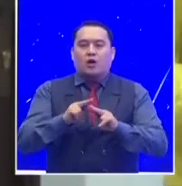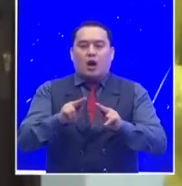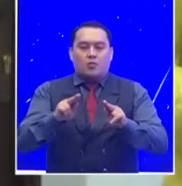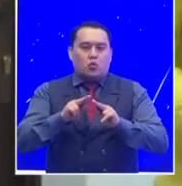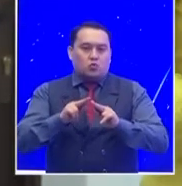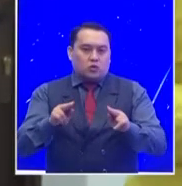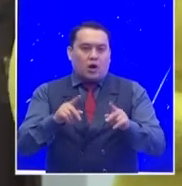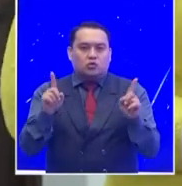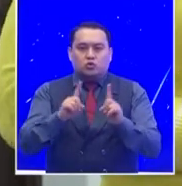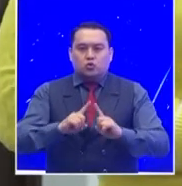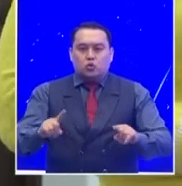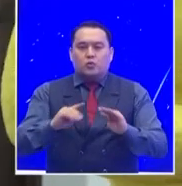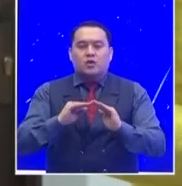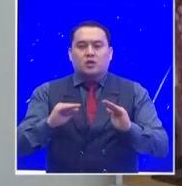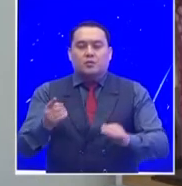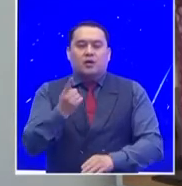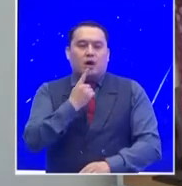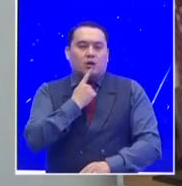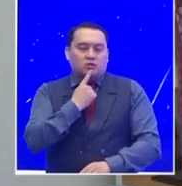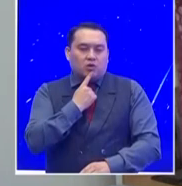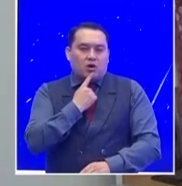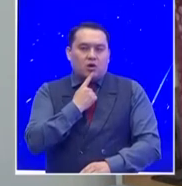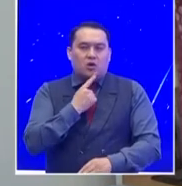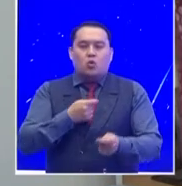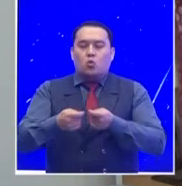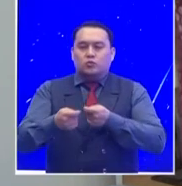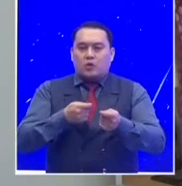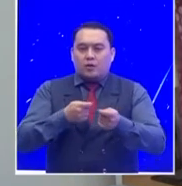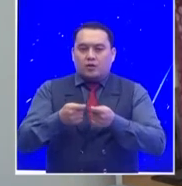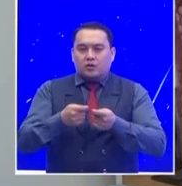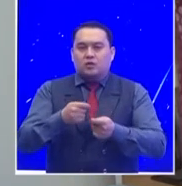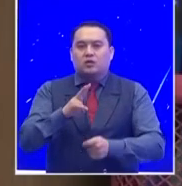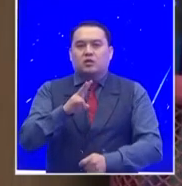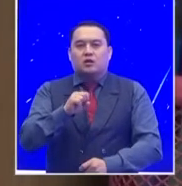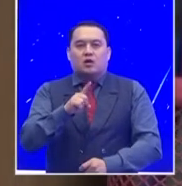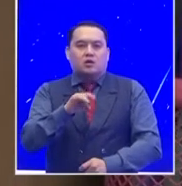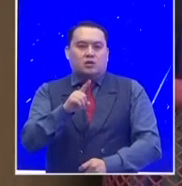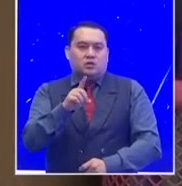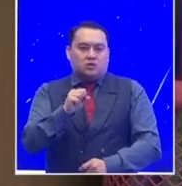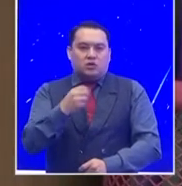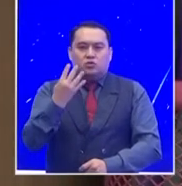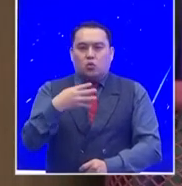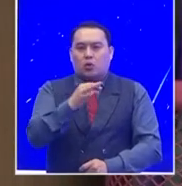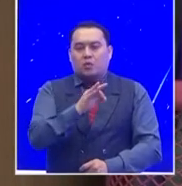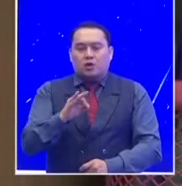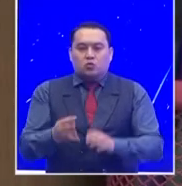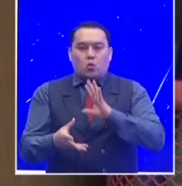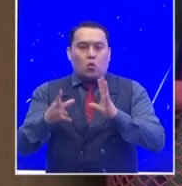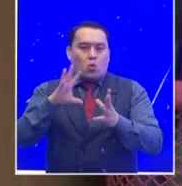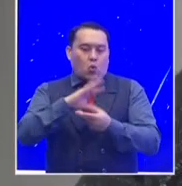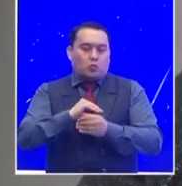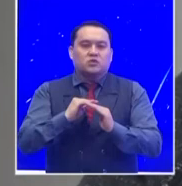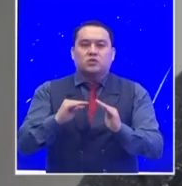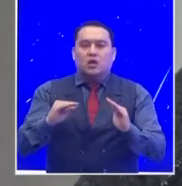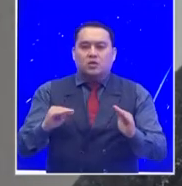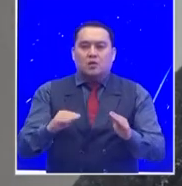малышей особенностям государственного языка. По признанию заведующей учреждением Наргизы Разиевой, около 40% от общего состава детей